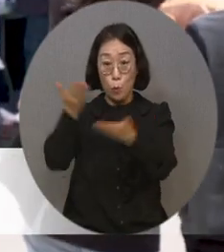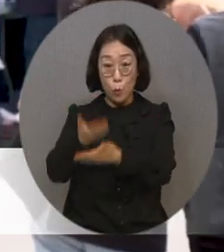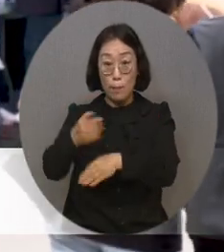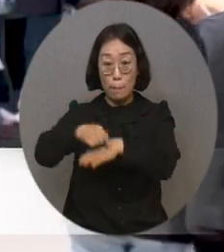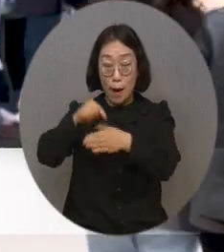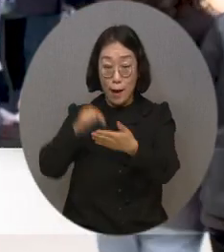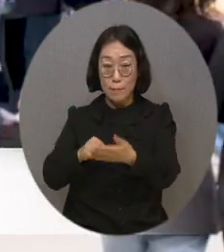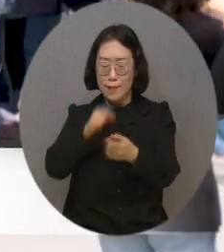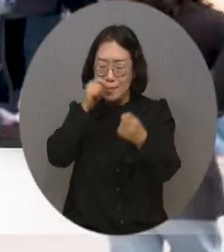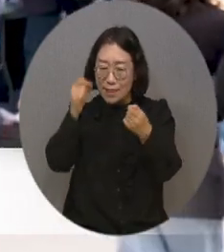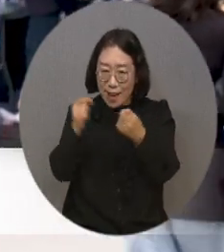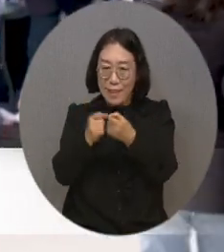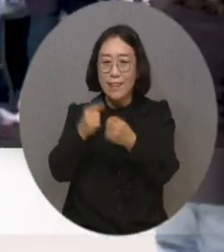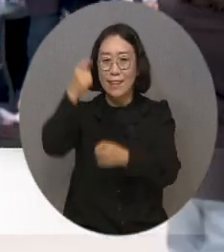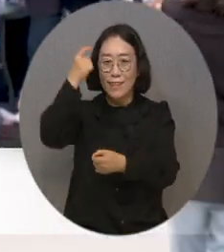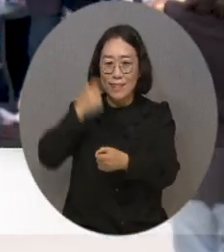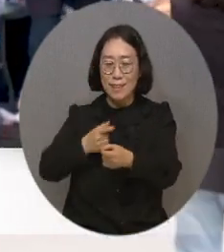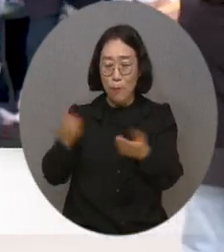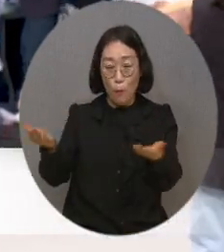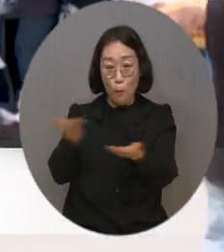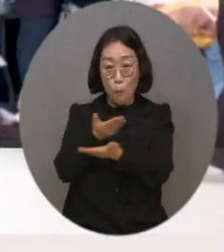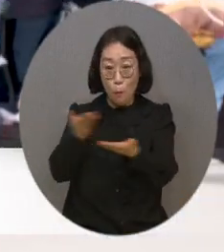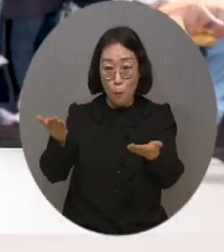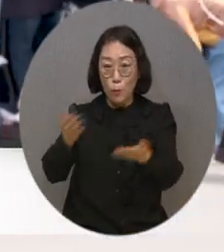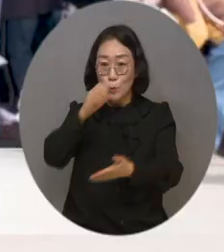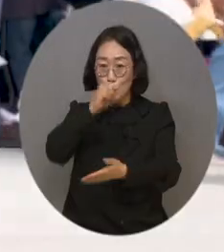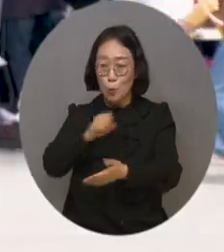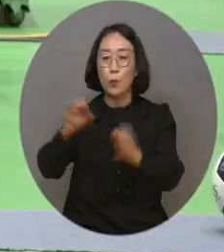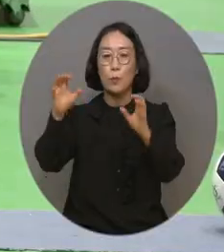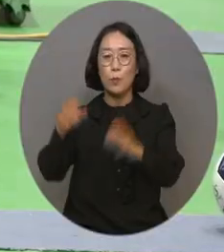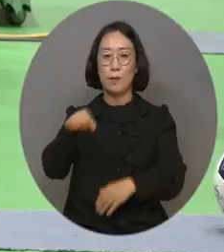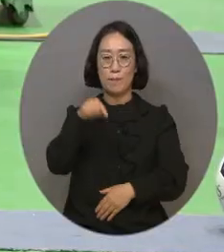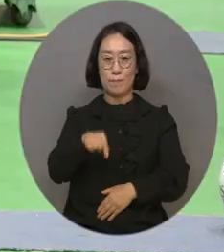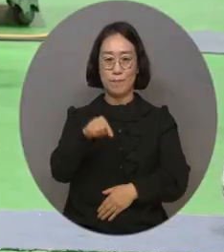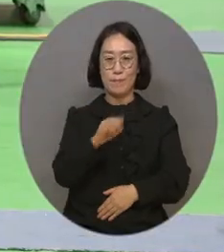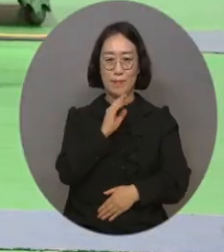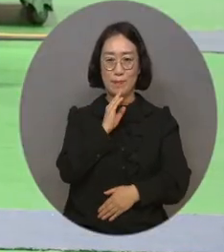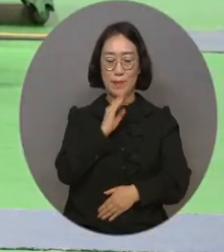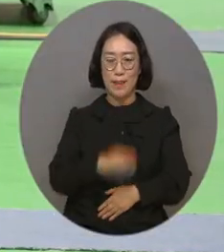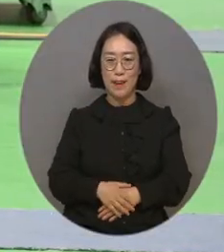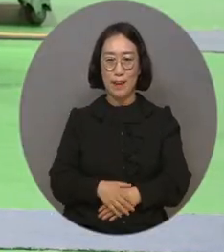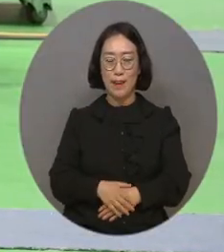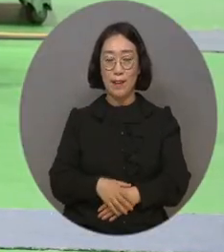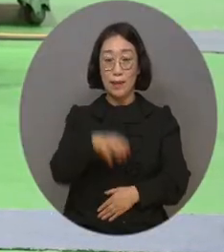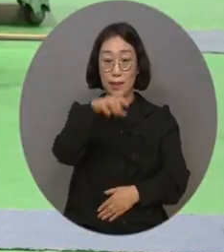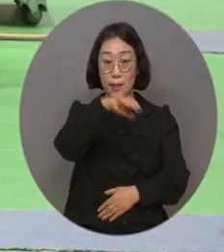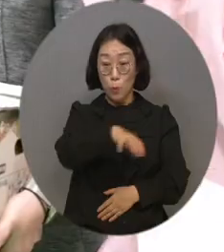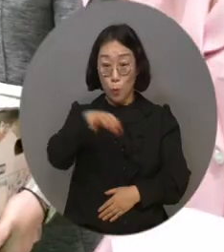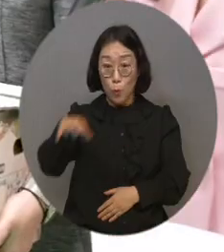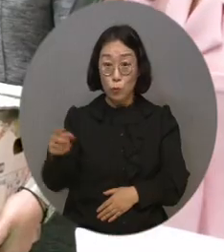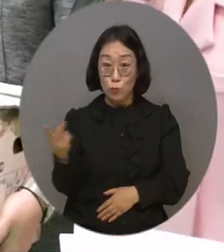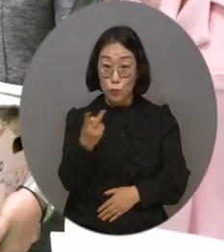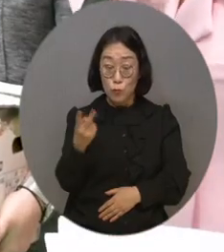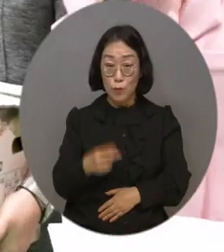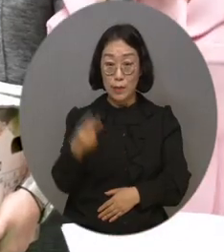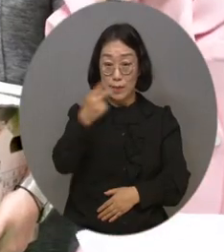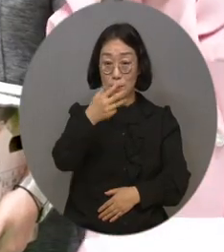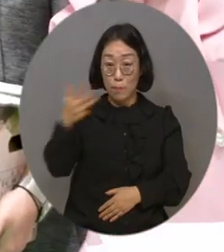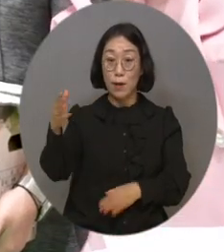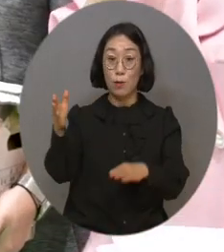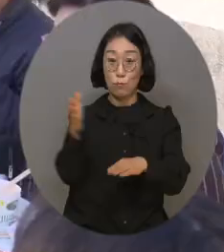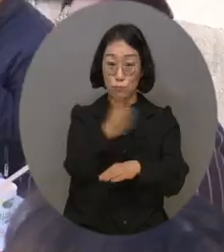마음의 어떤 정을 갖다 나눌 수 있는 어떤 그런 좋은 행사라고 생각합니다. 장성과 함안군 농업 경영인들은 지난